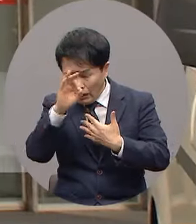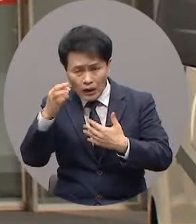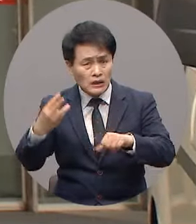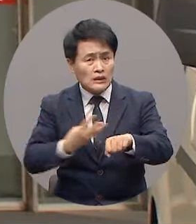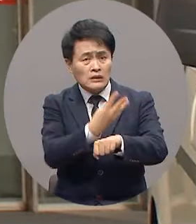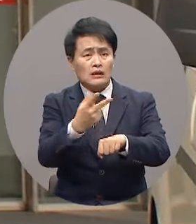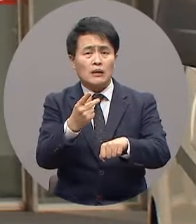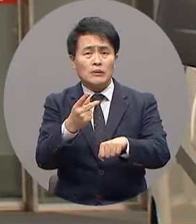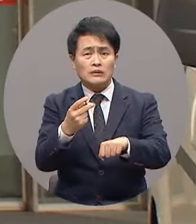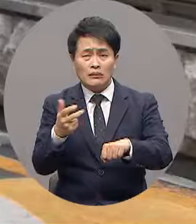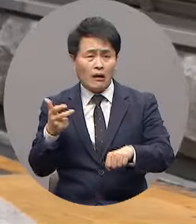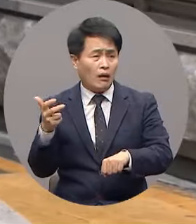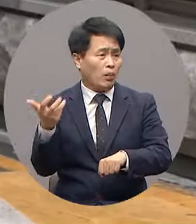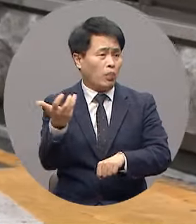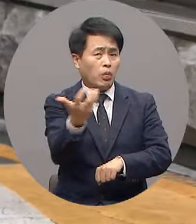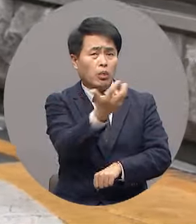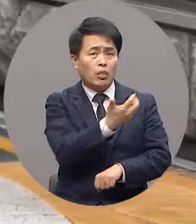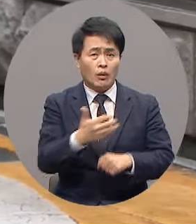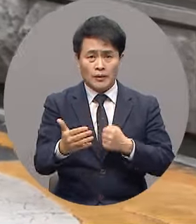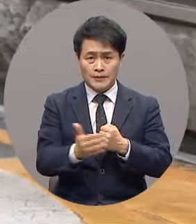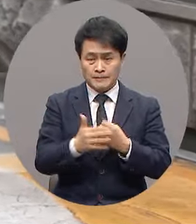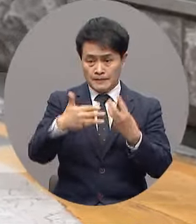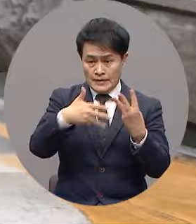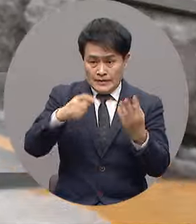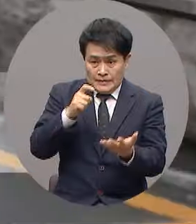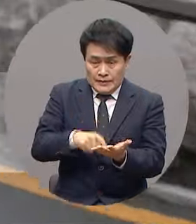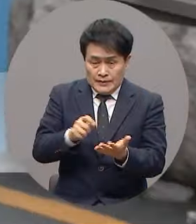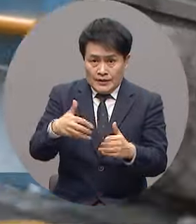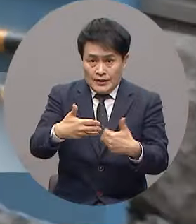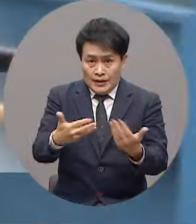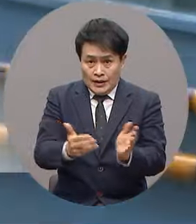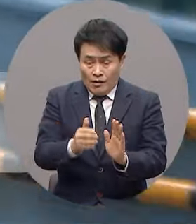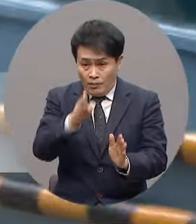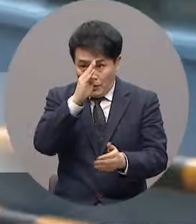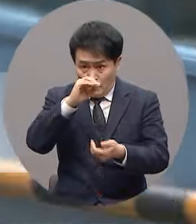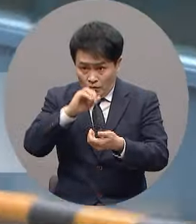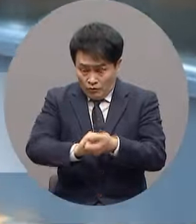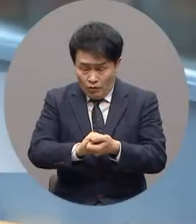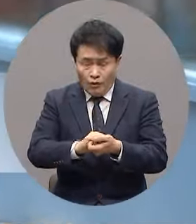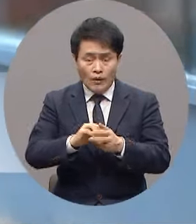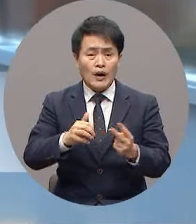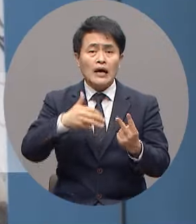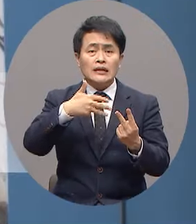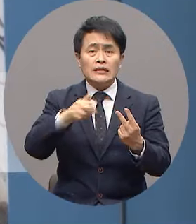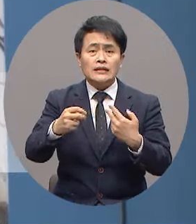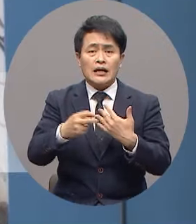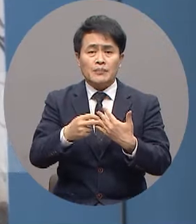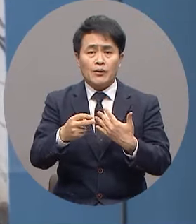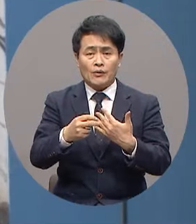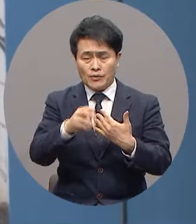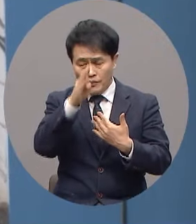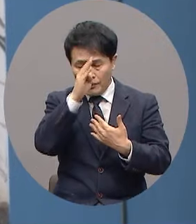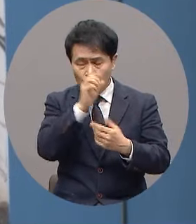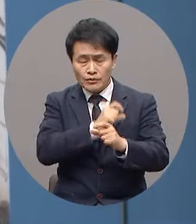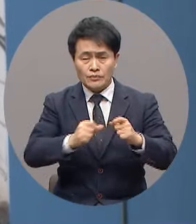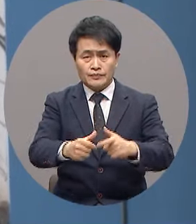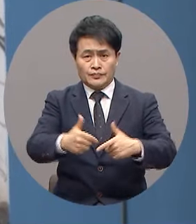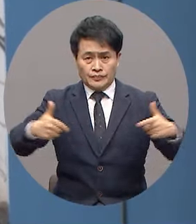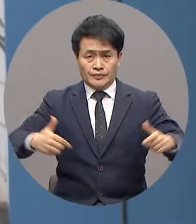돌기도 했습니다. 3차 의료기관 응급실이 환자 수용을 제한하면서 2차 병원들로 환자들이 몰리기도